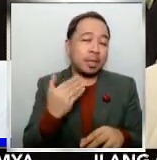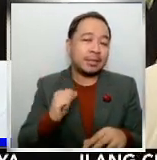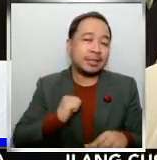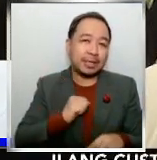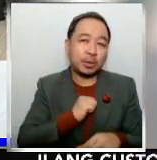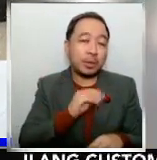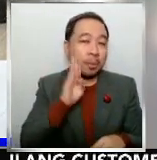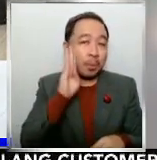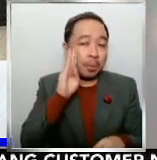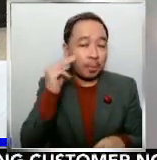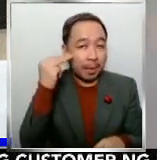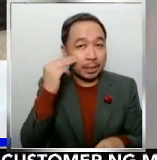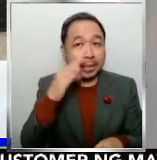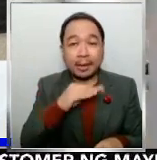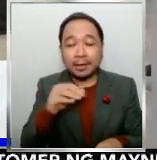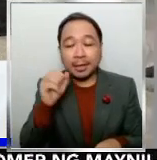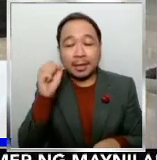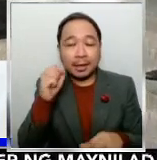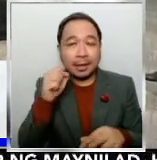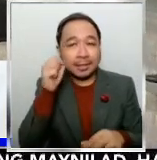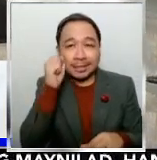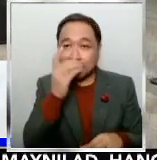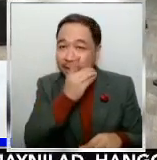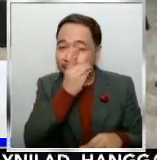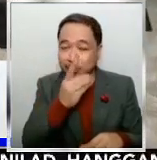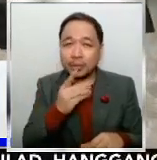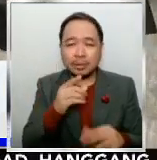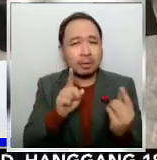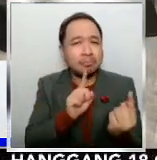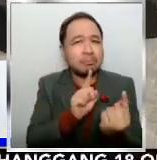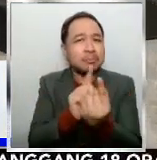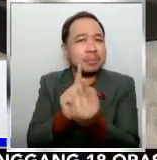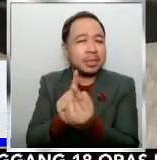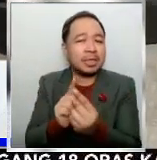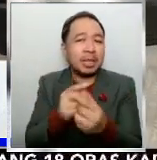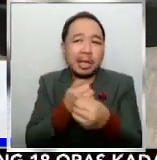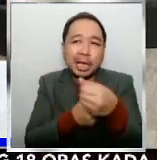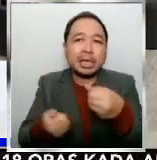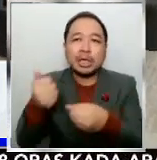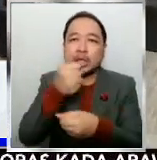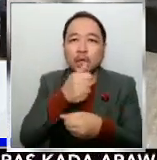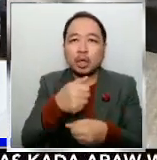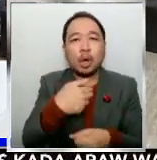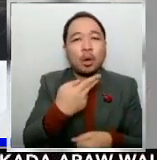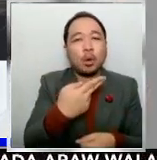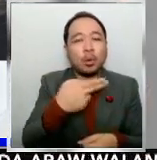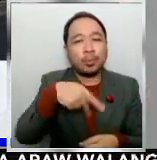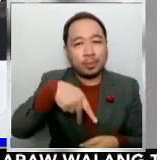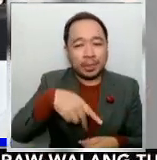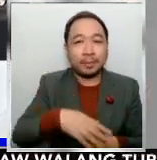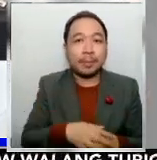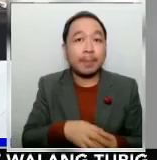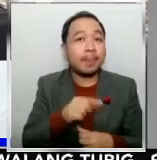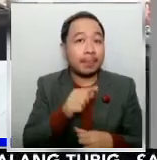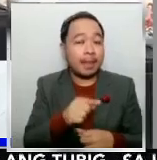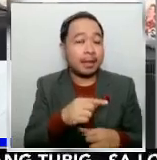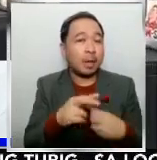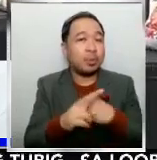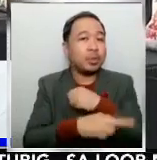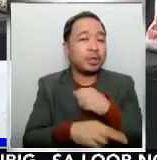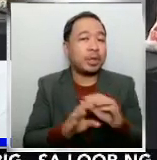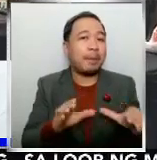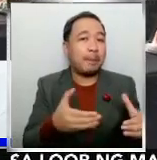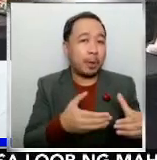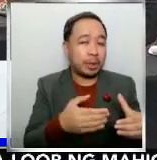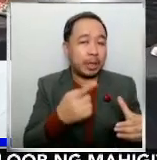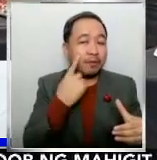Sara Duterte sa mga leader at miyembro ng Hugpong ng Pagbabago, regional party ni Mayor Sara, at Hugpong sa Tawang